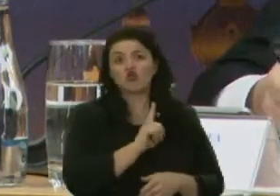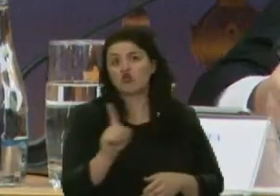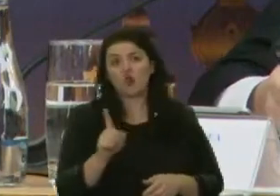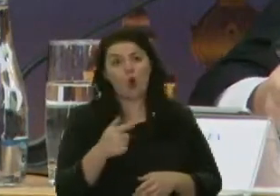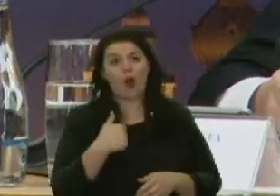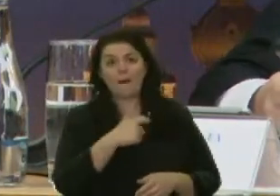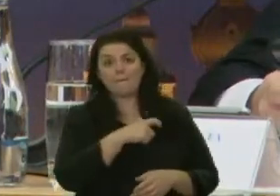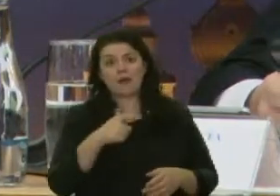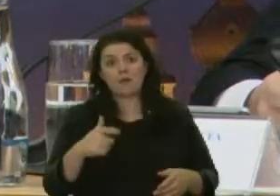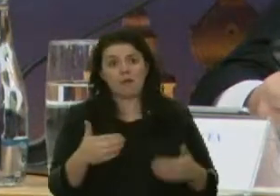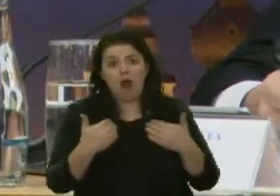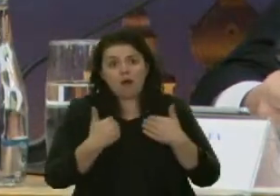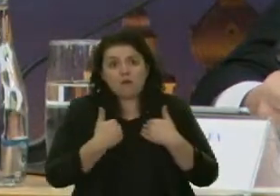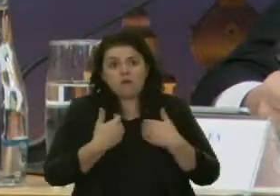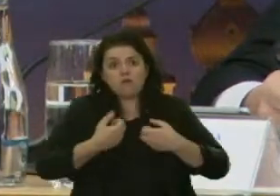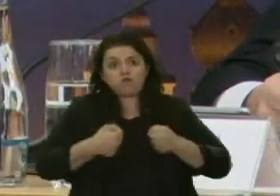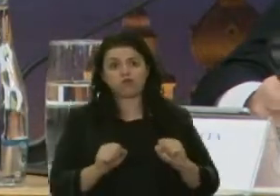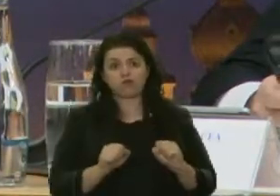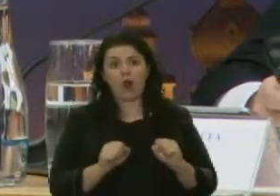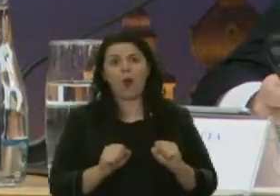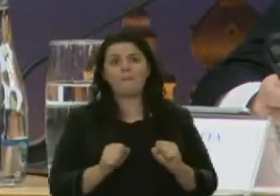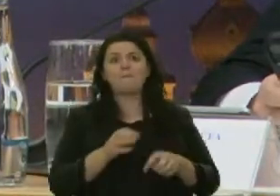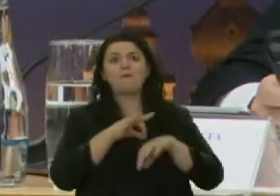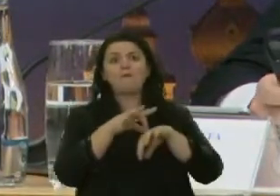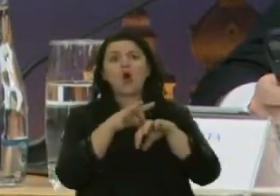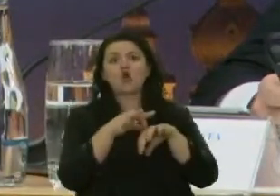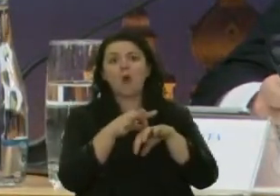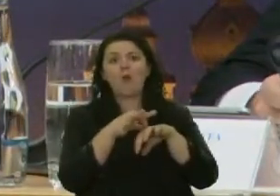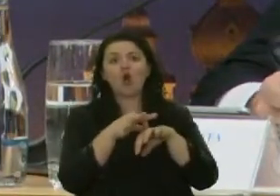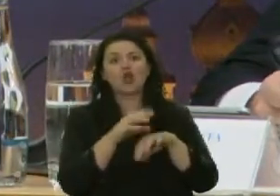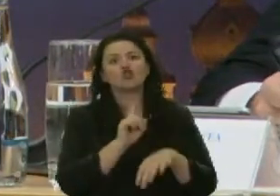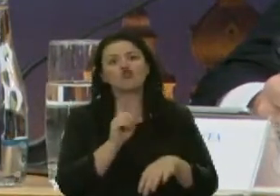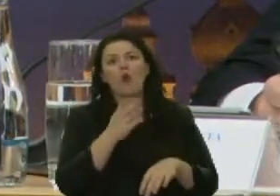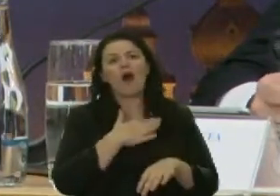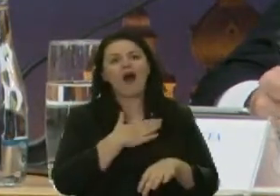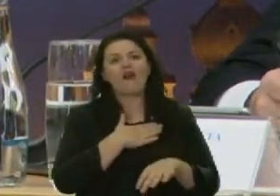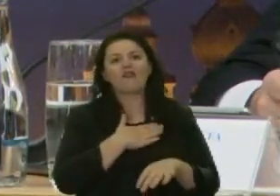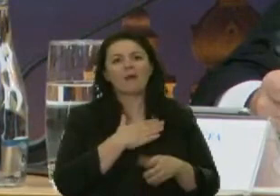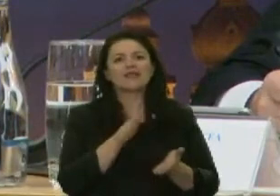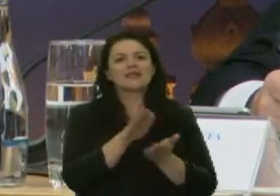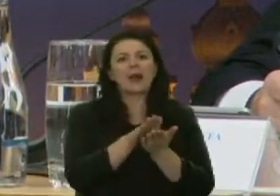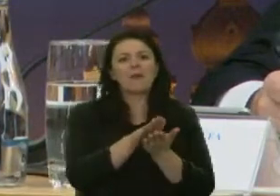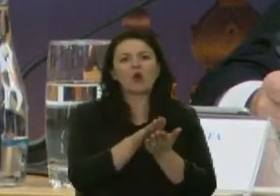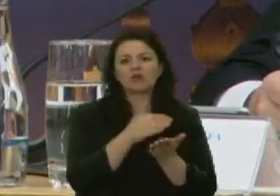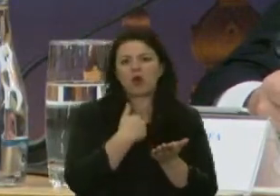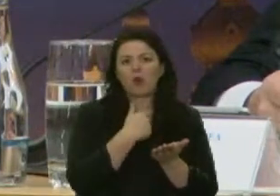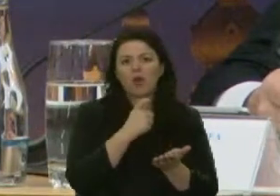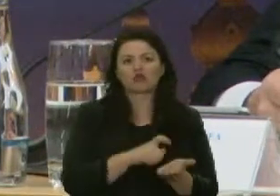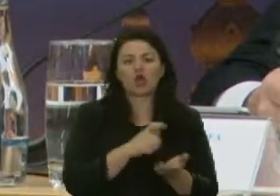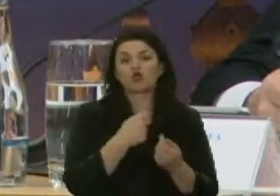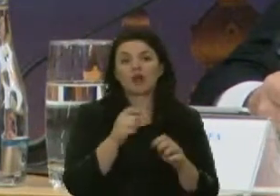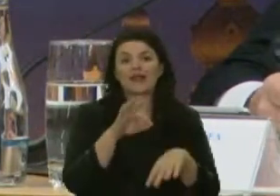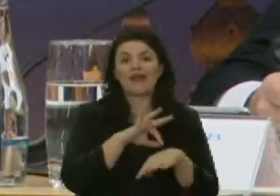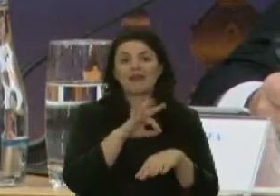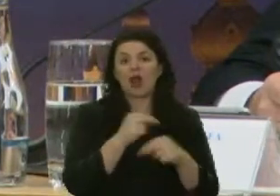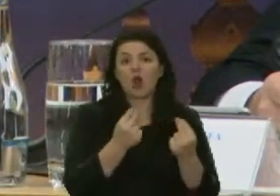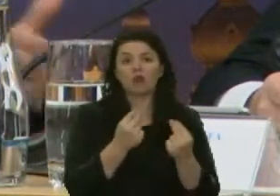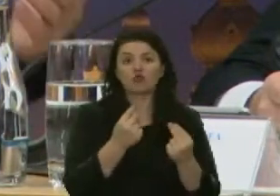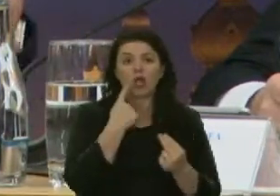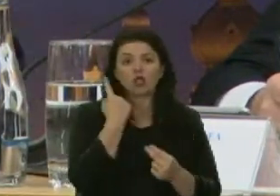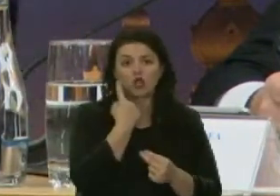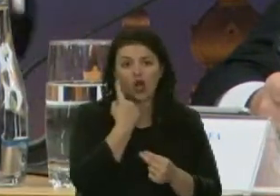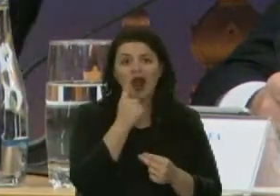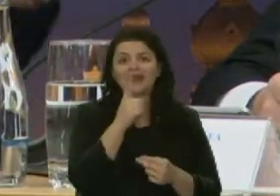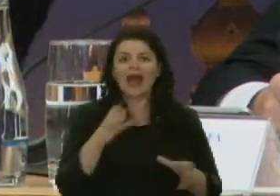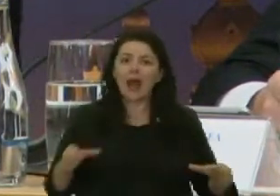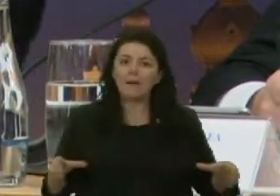primarul Nici noi monopolul adevărului în acest oraș nu avem noi nu suntem noi Depozitarul nici eu personal a tuturor ideilor bune din oraș dar